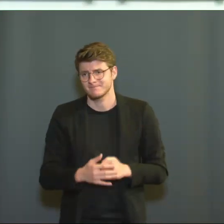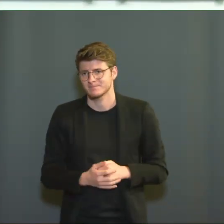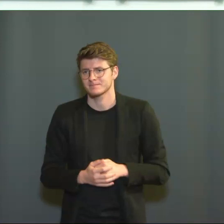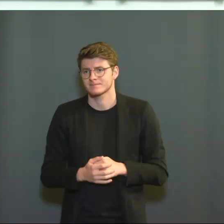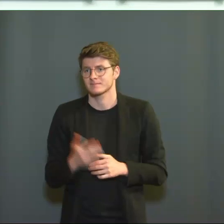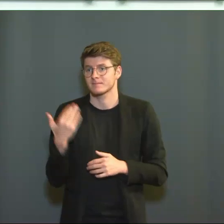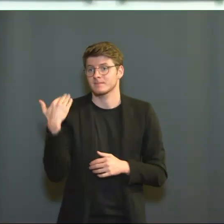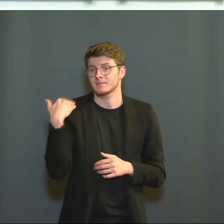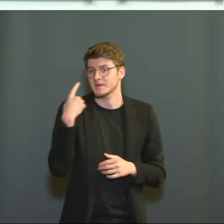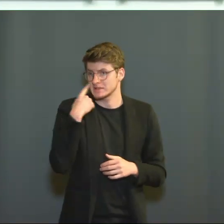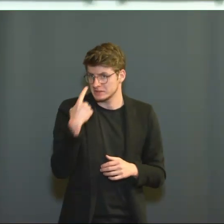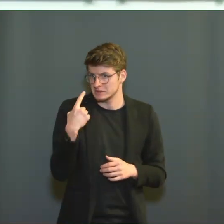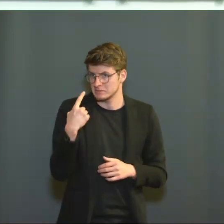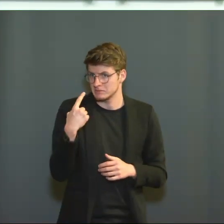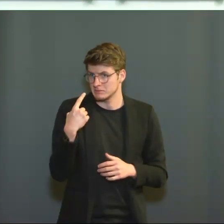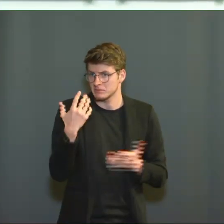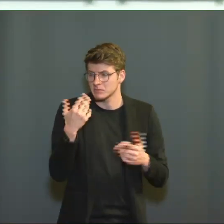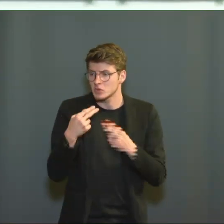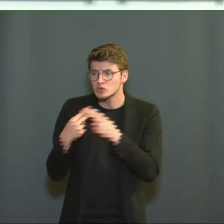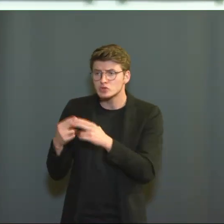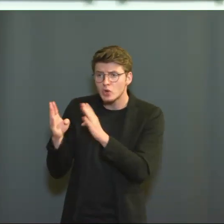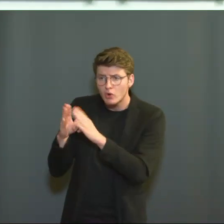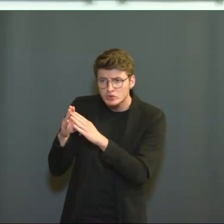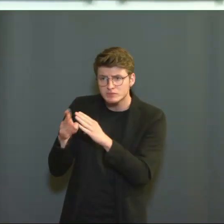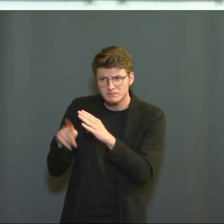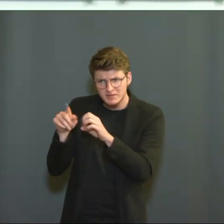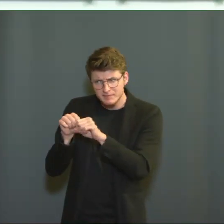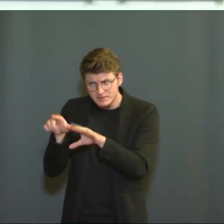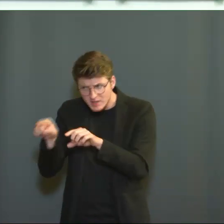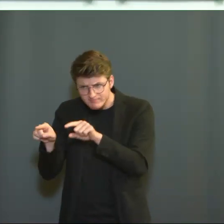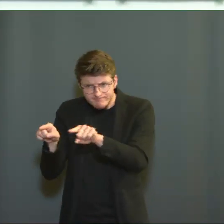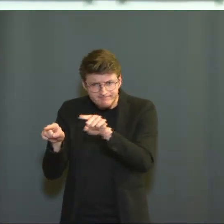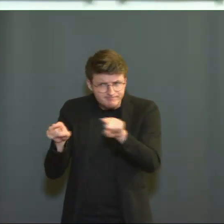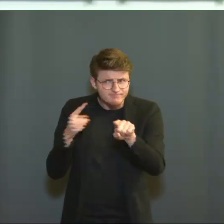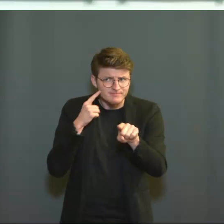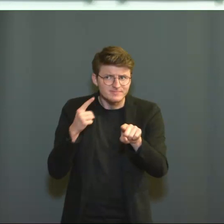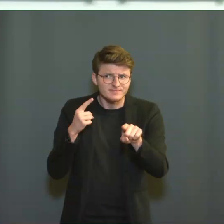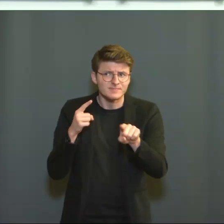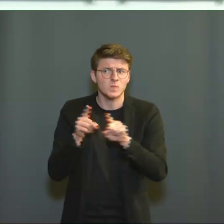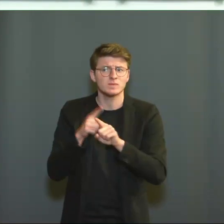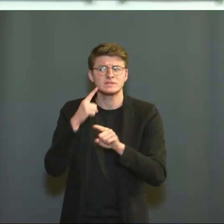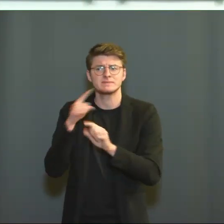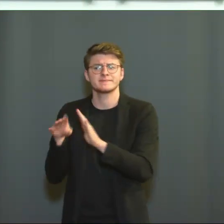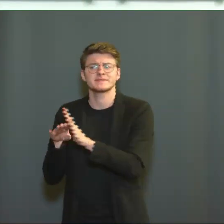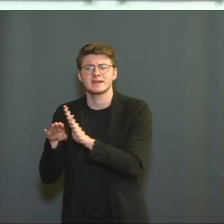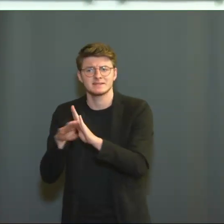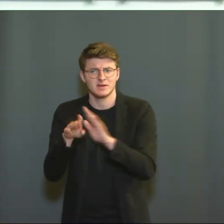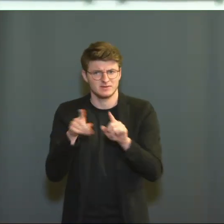in woonzorgcentra. En vooral in Brussel lijkt het aantal besmettingen in woonzorgcentra wat toe te nemen.